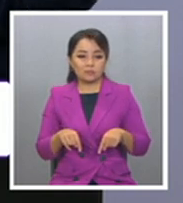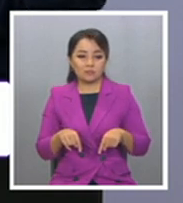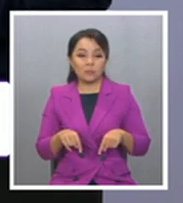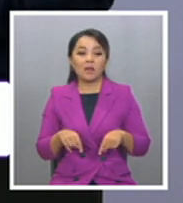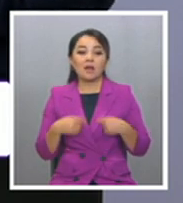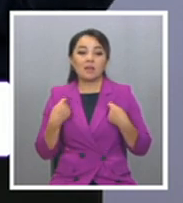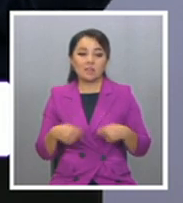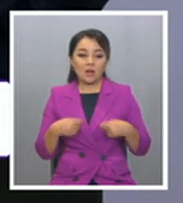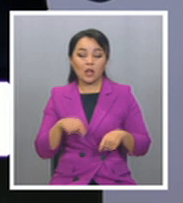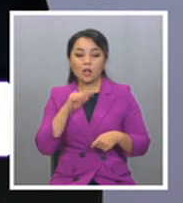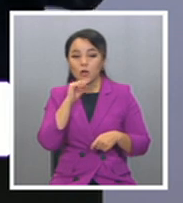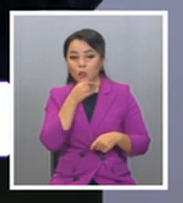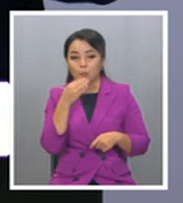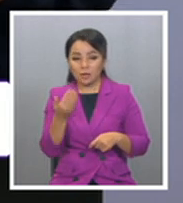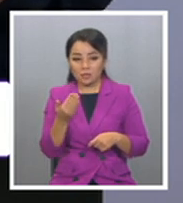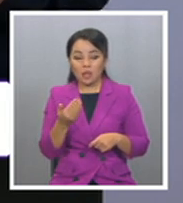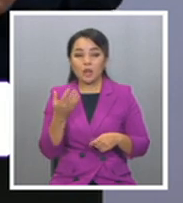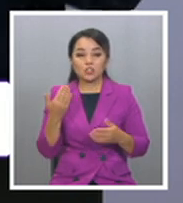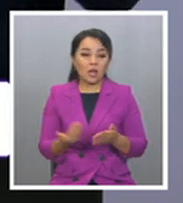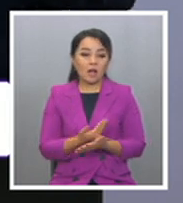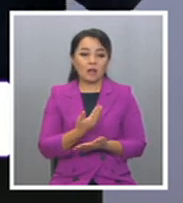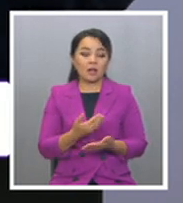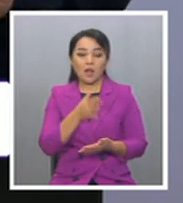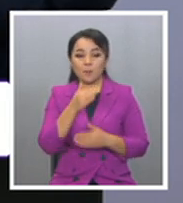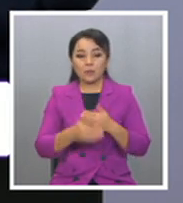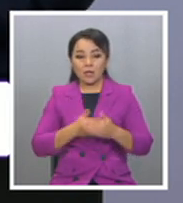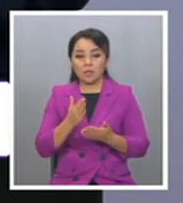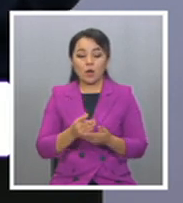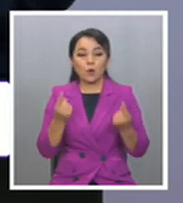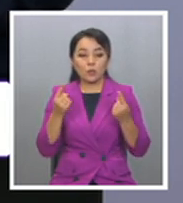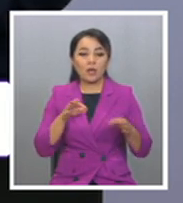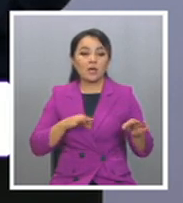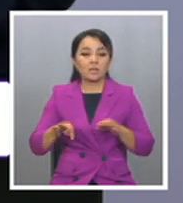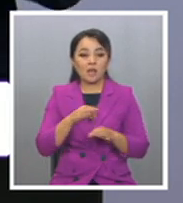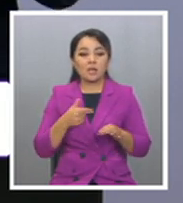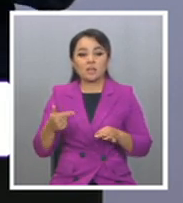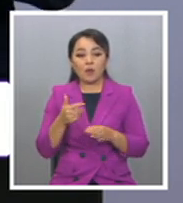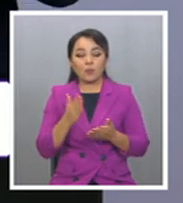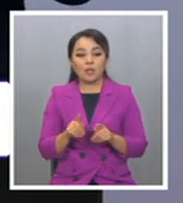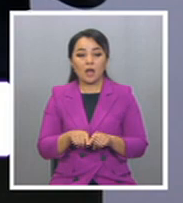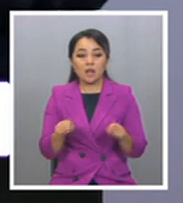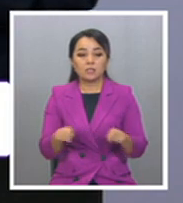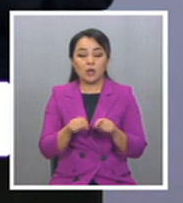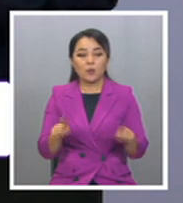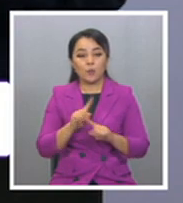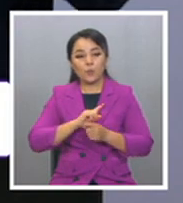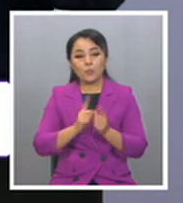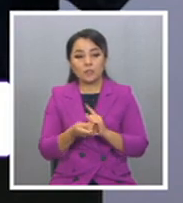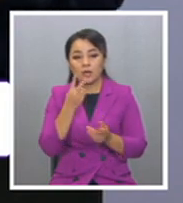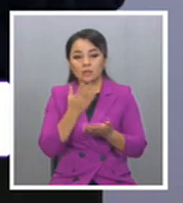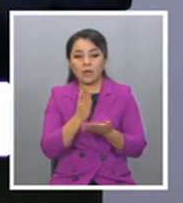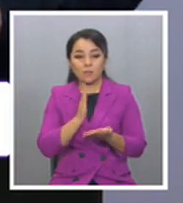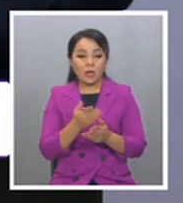Нарықтық экономиканың және бір кезені ұлы географиялық ашуларға байланысты өзгеріске ұшырады дейміз.